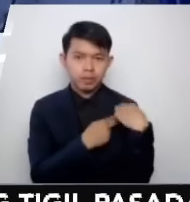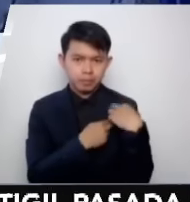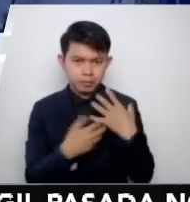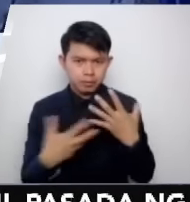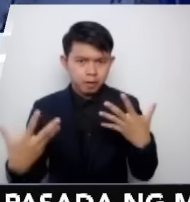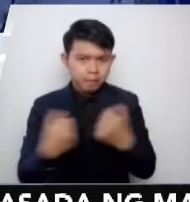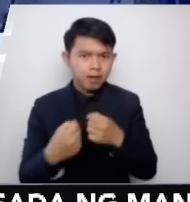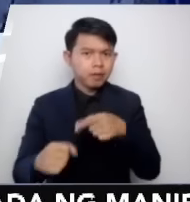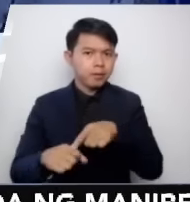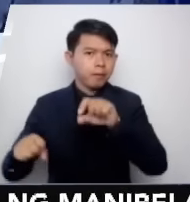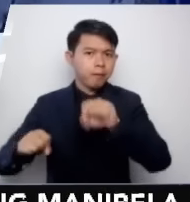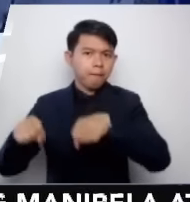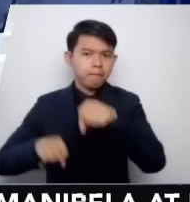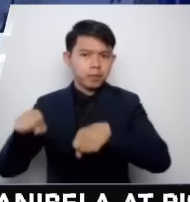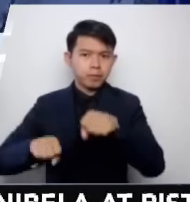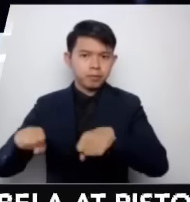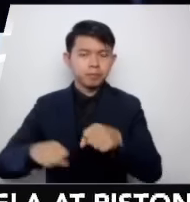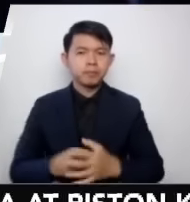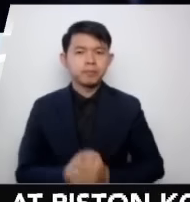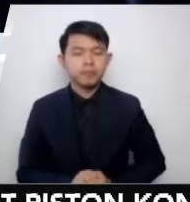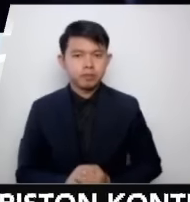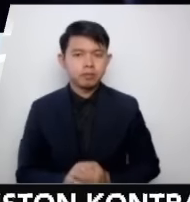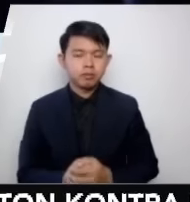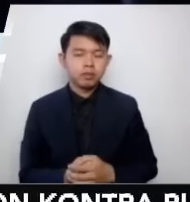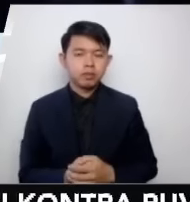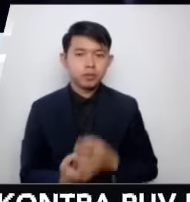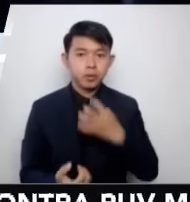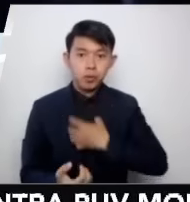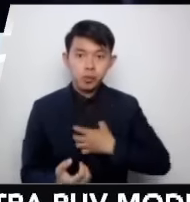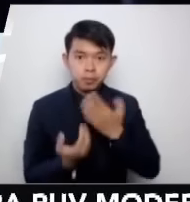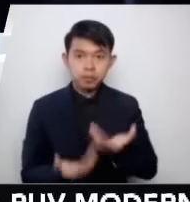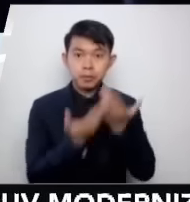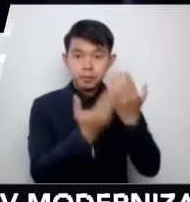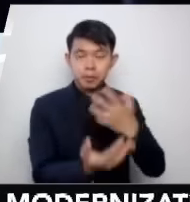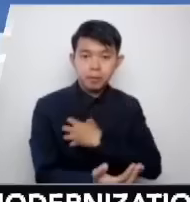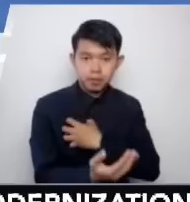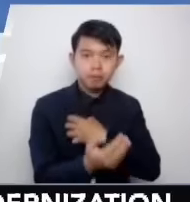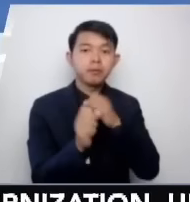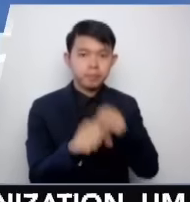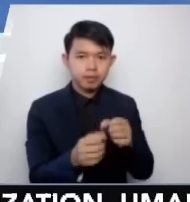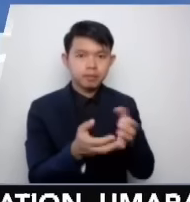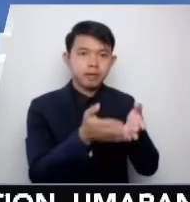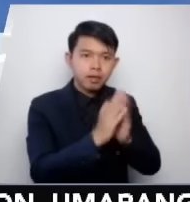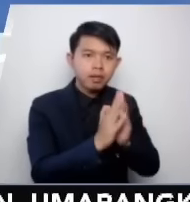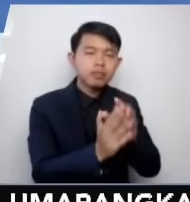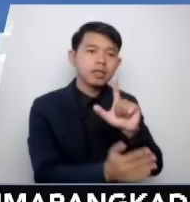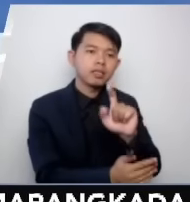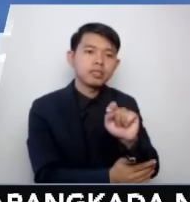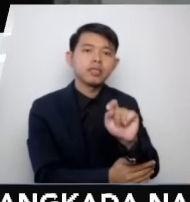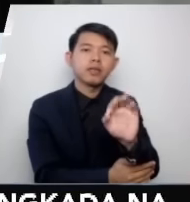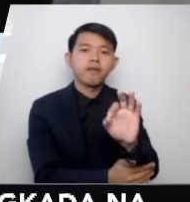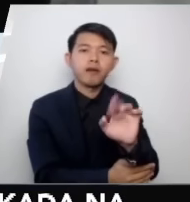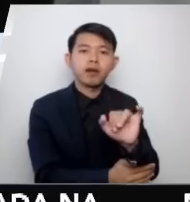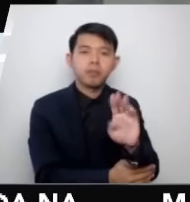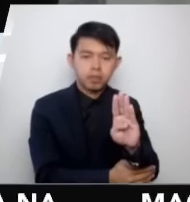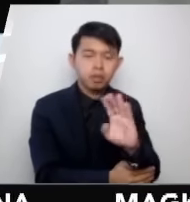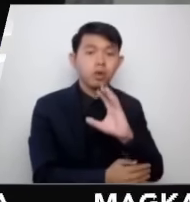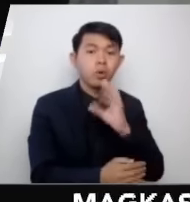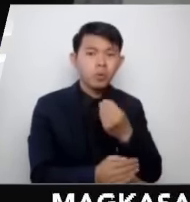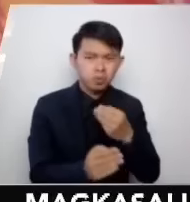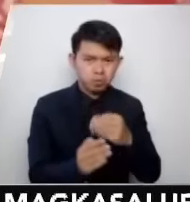Kapag nagsampan na ang reklamo sa pulisya, maaari na humingi ng tulong sa Land Transportation Office ang siklista para matukoy ang may-ari ng van.